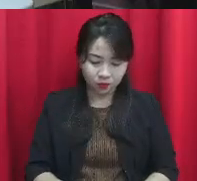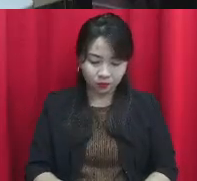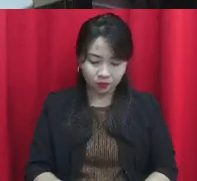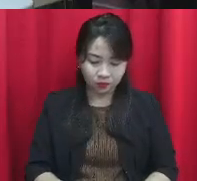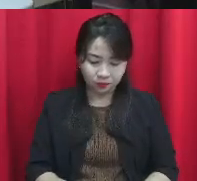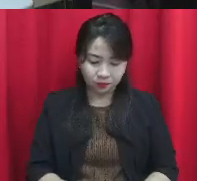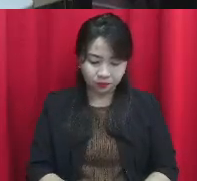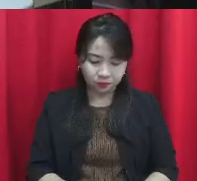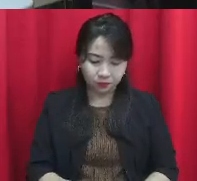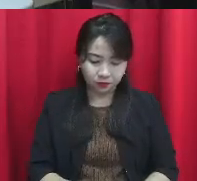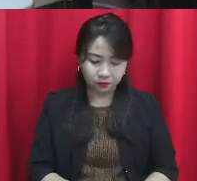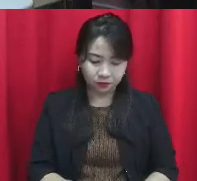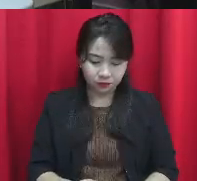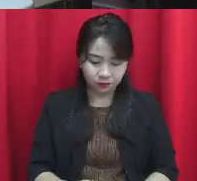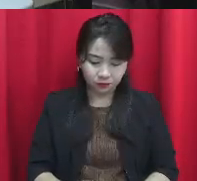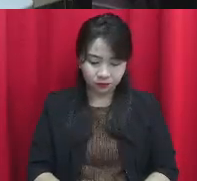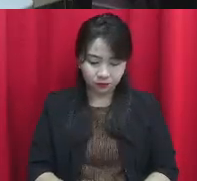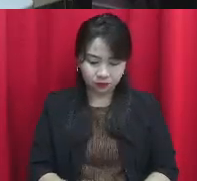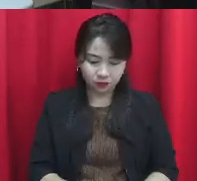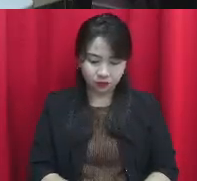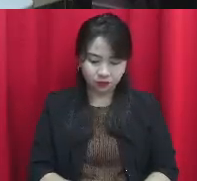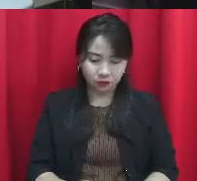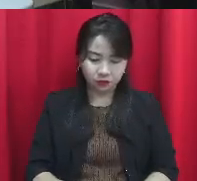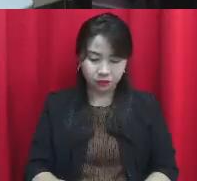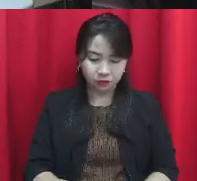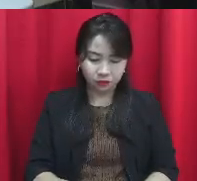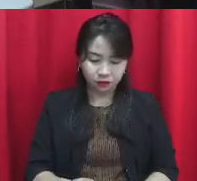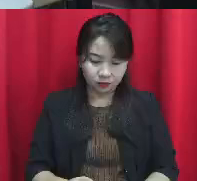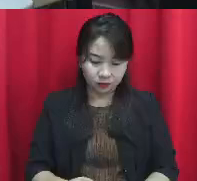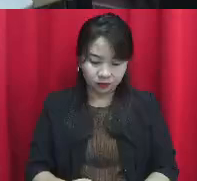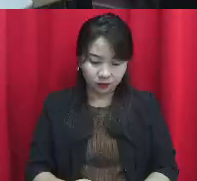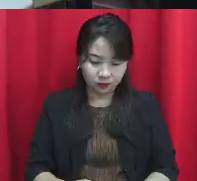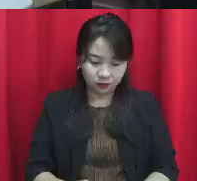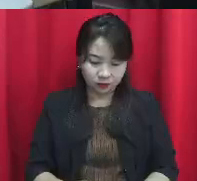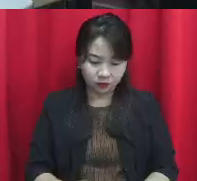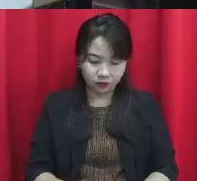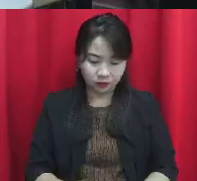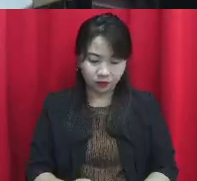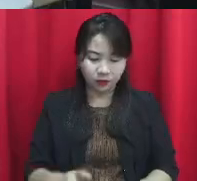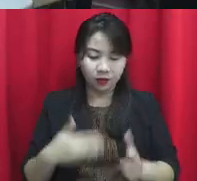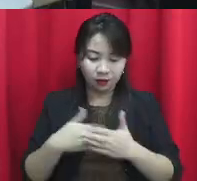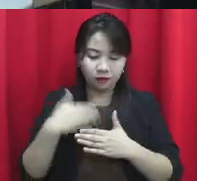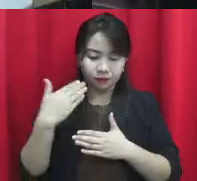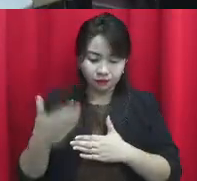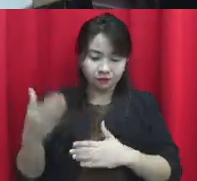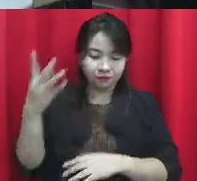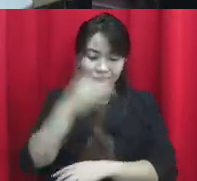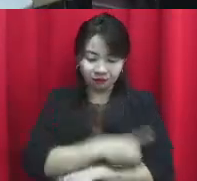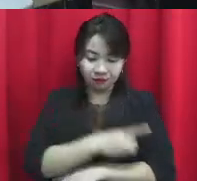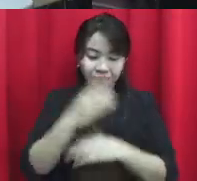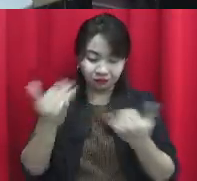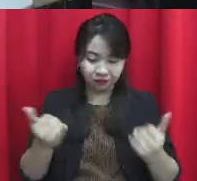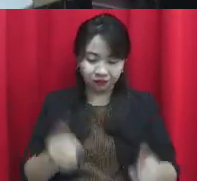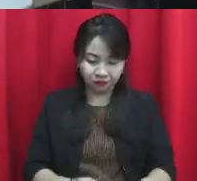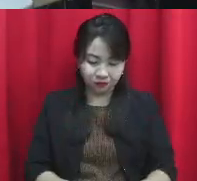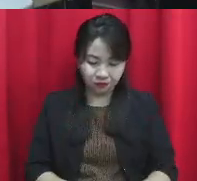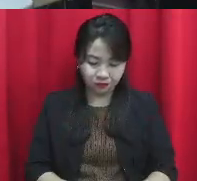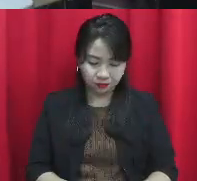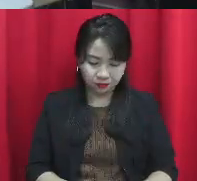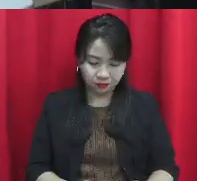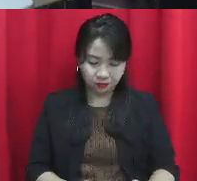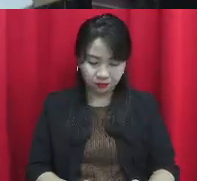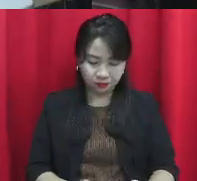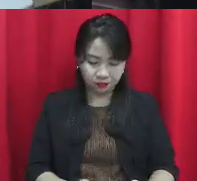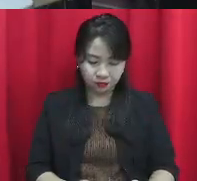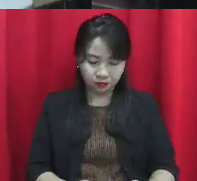nagke-kwento yung improvement nagbalak sila ng ganito ito y nangy sa kanila and then after A Day After um days